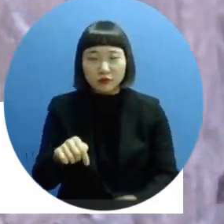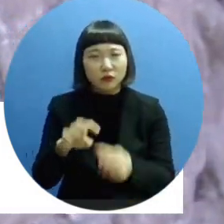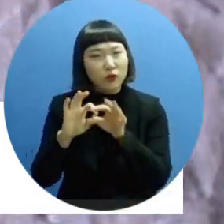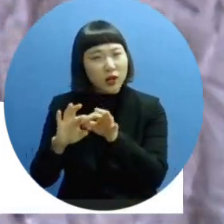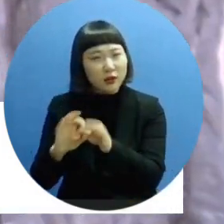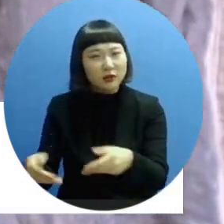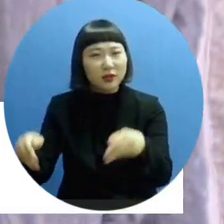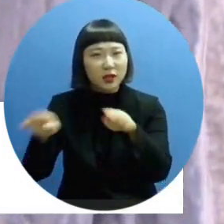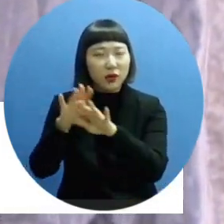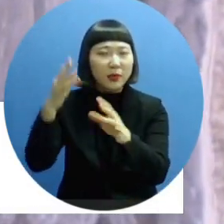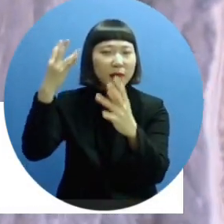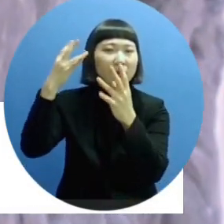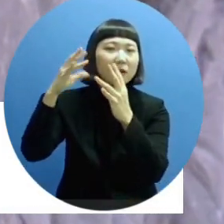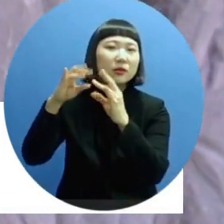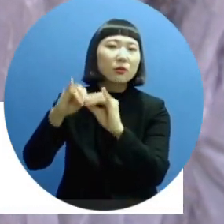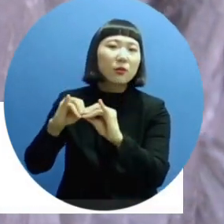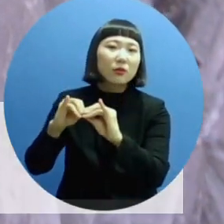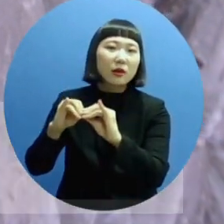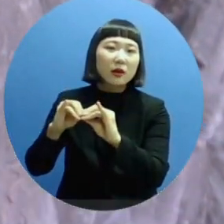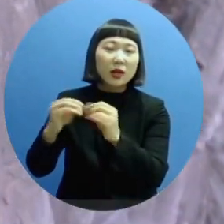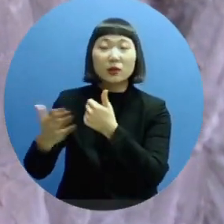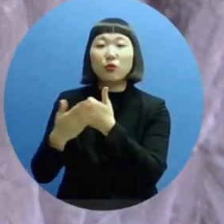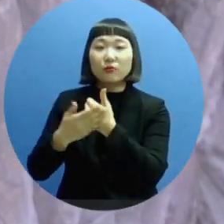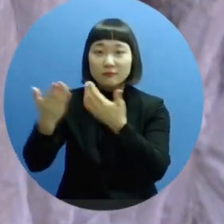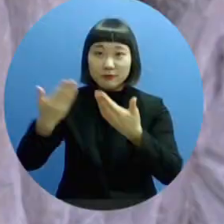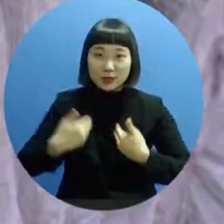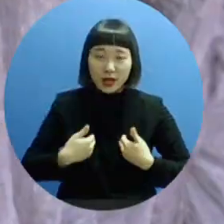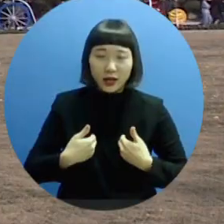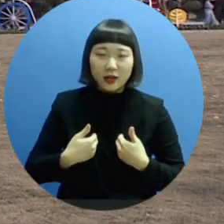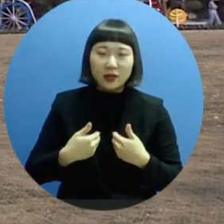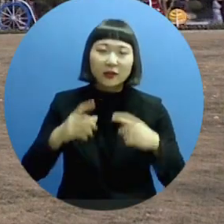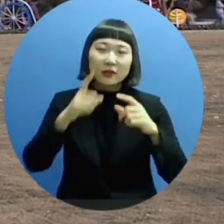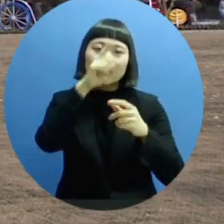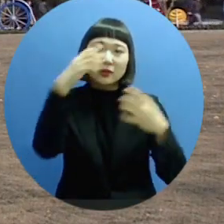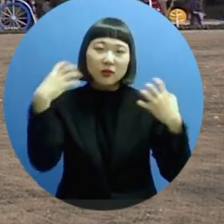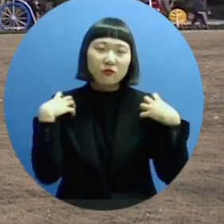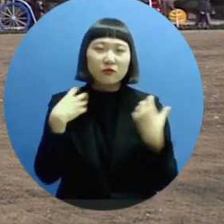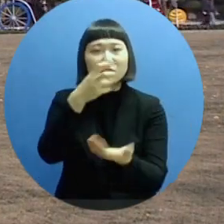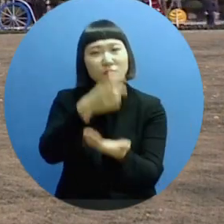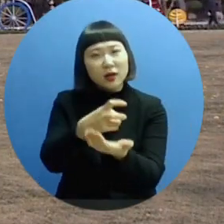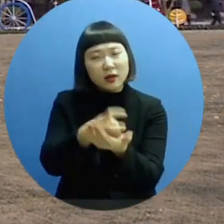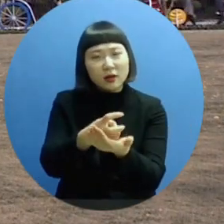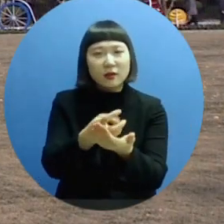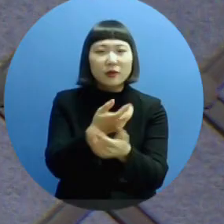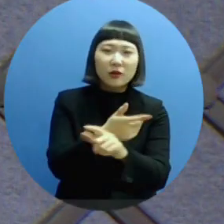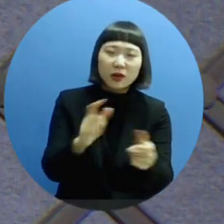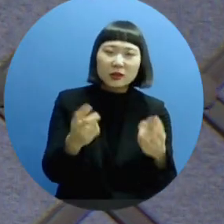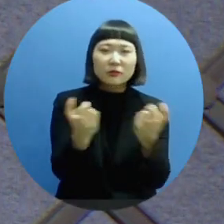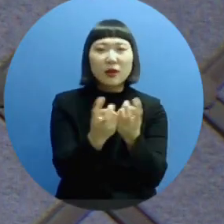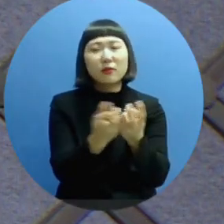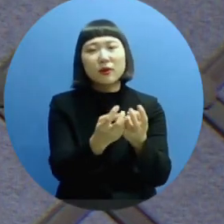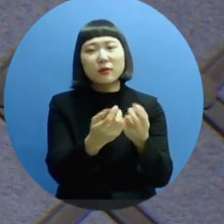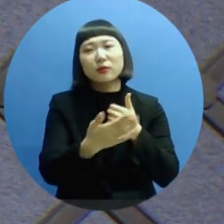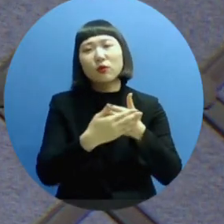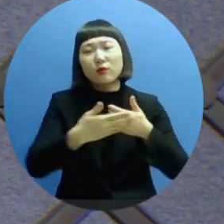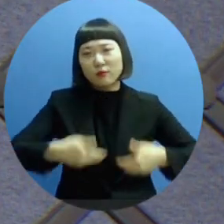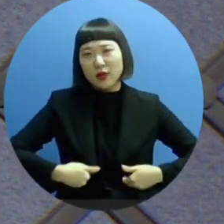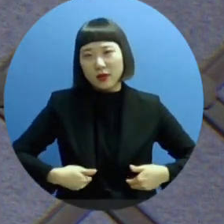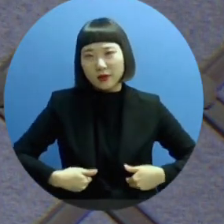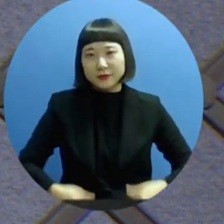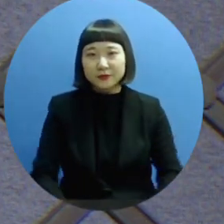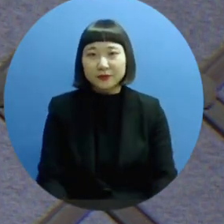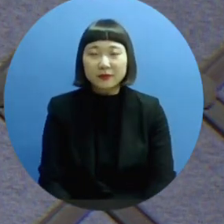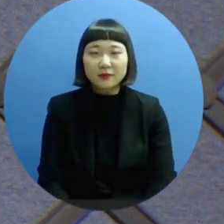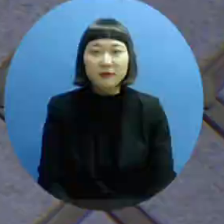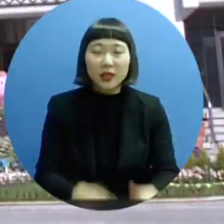방침과 기준을 만들어줘야 합니다. 인천시는 최근 인천 상륙작전 기념행사를 국가행사로